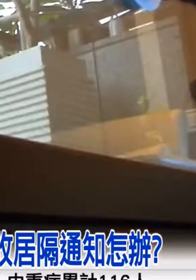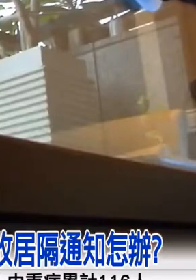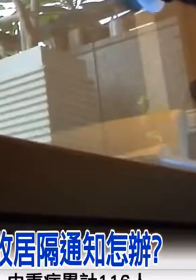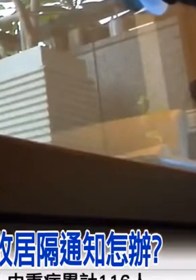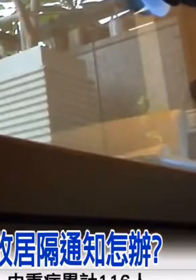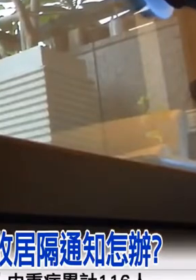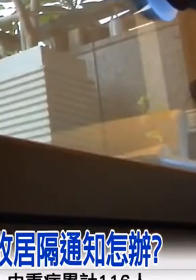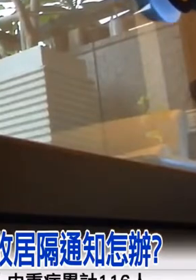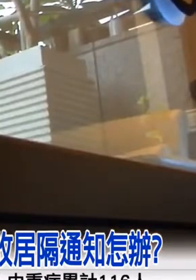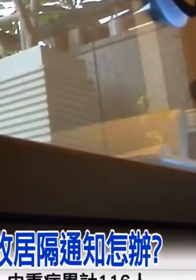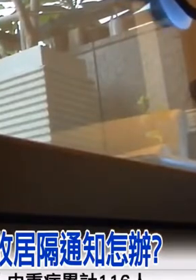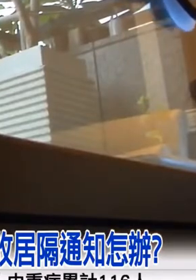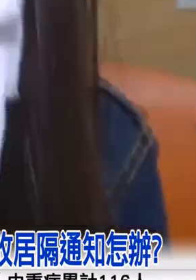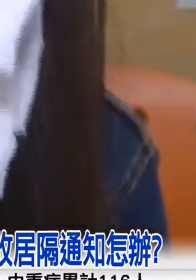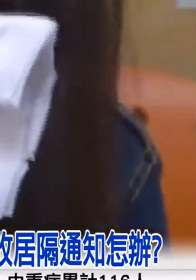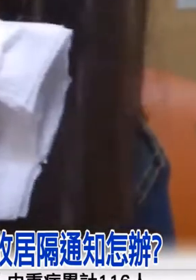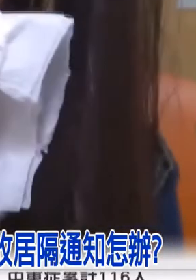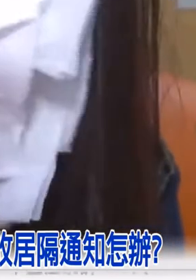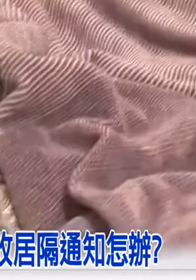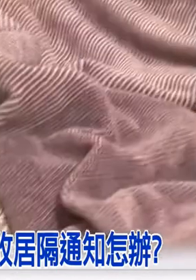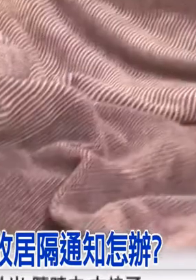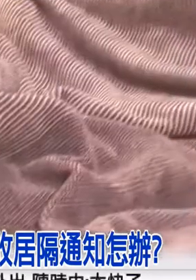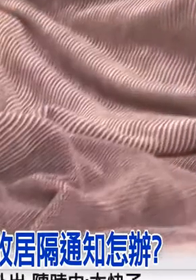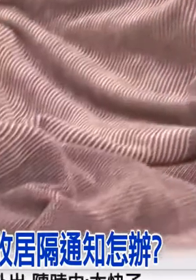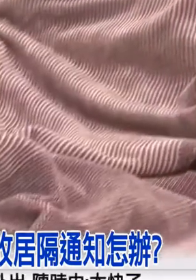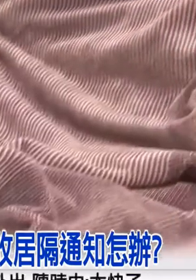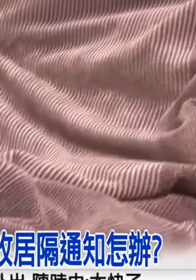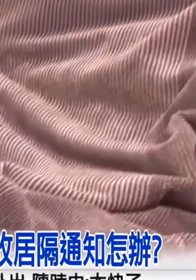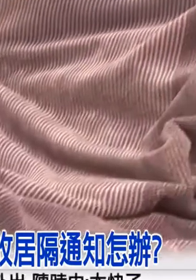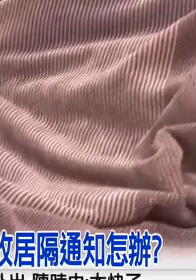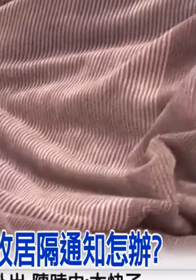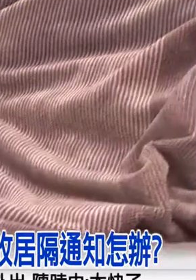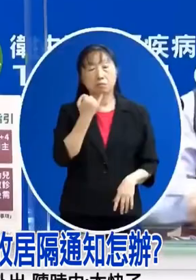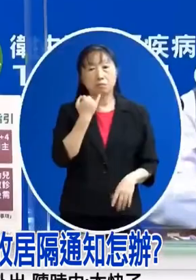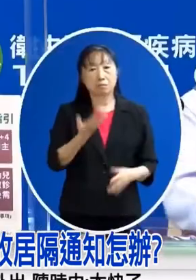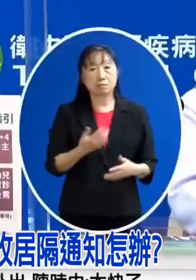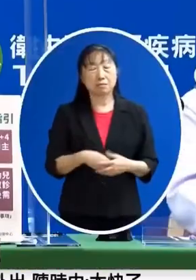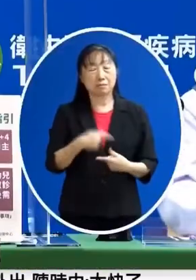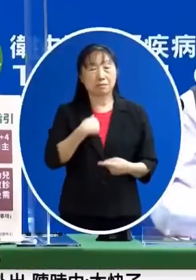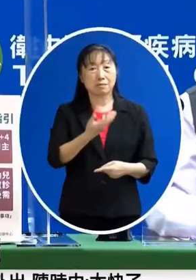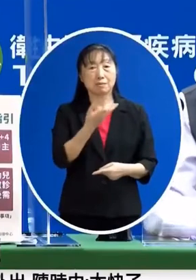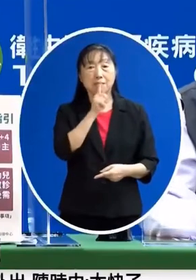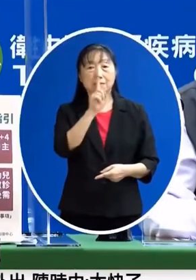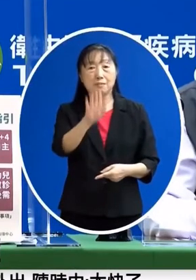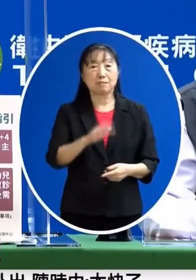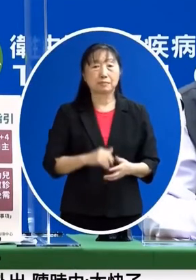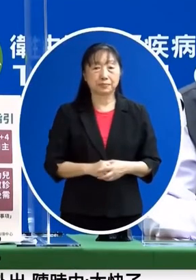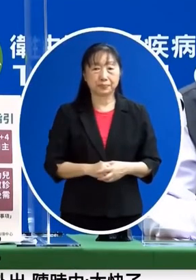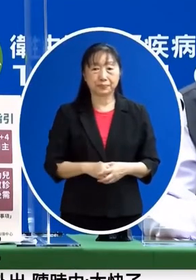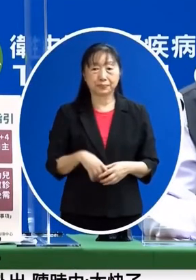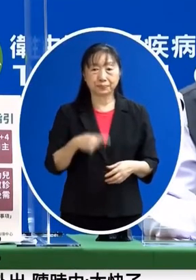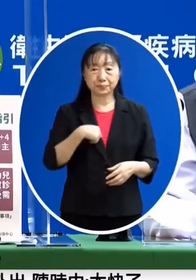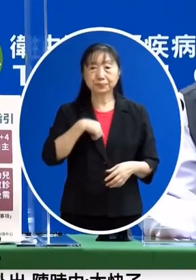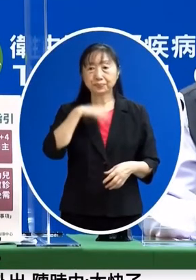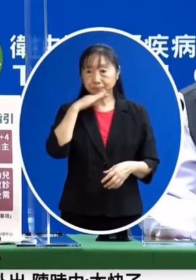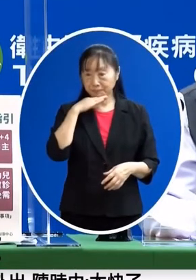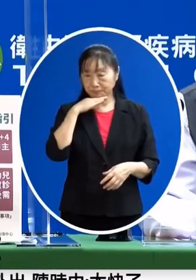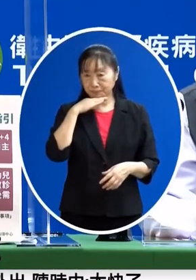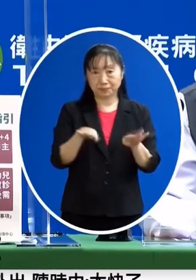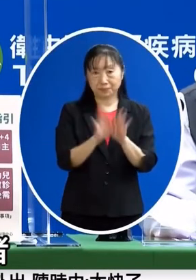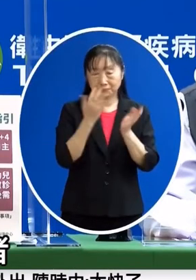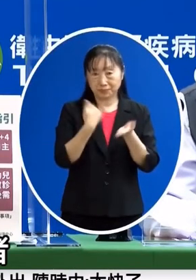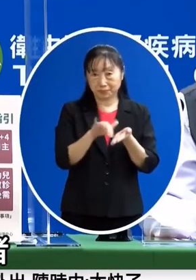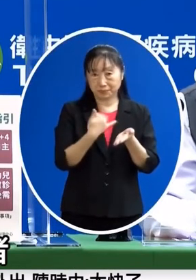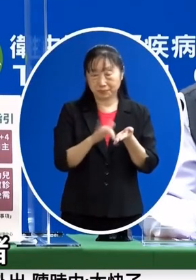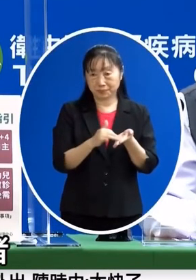筛检。但如果没有收到居家隔离通知，要如何计算3+4时间？ 刚才有讲过了吗？以他接到通知日起